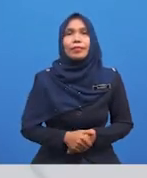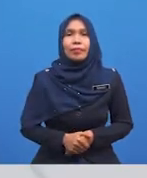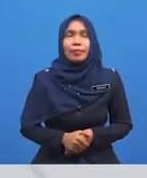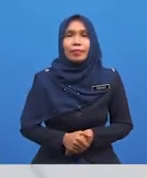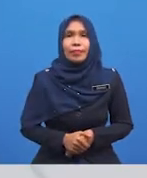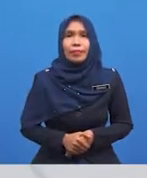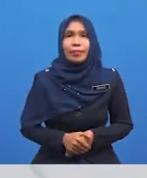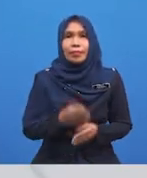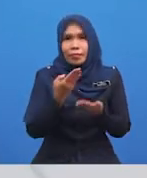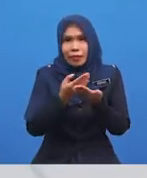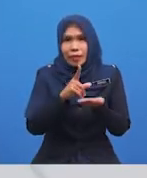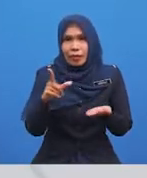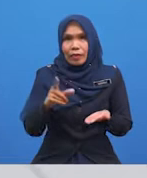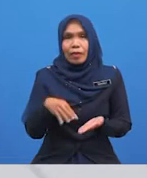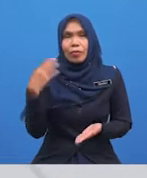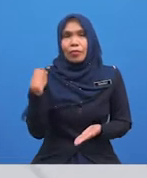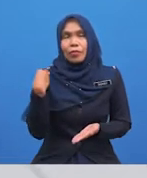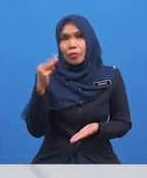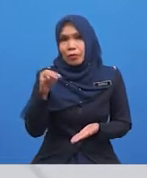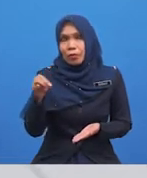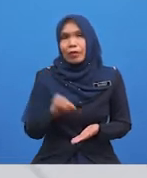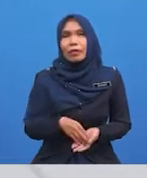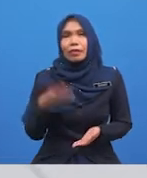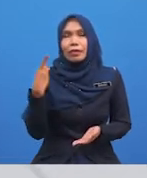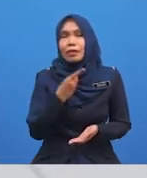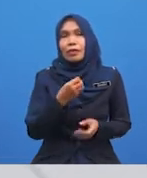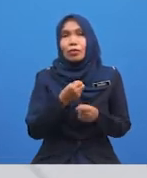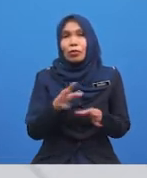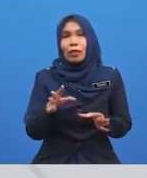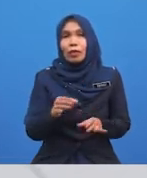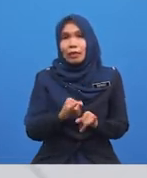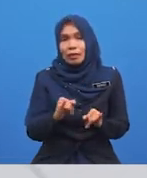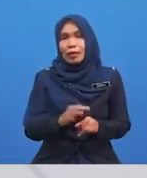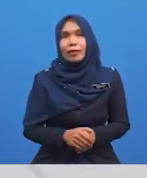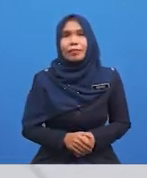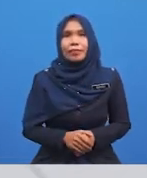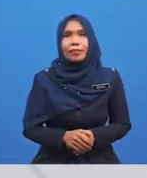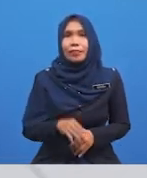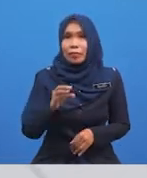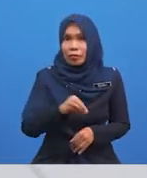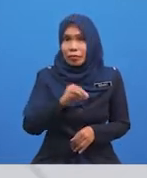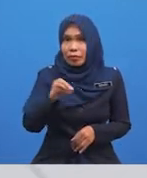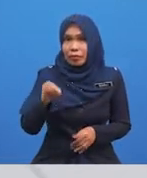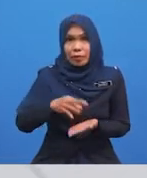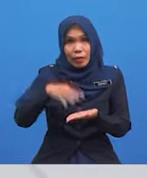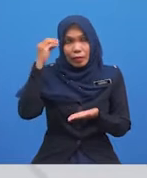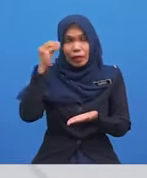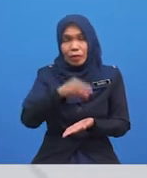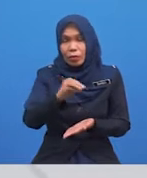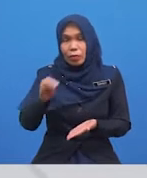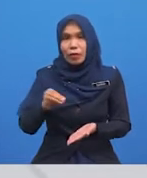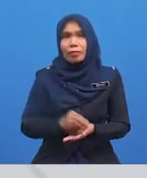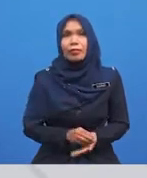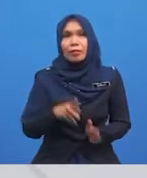Baiklah murid-murid, kita telah selesai mempelajari taburan penduduk di Malaysia dan faktor-faktor yang